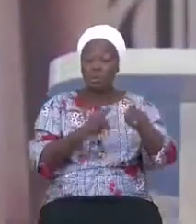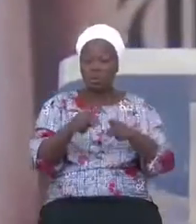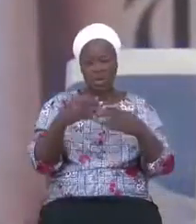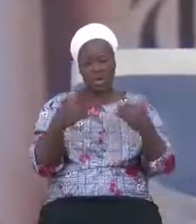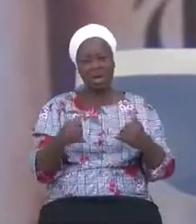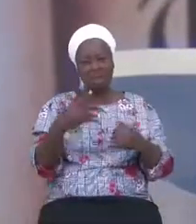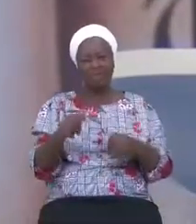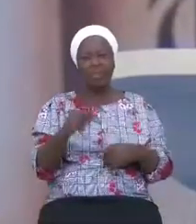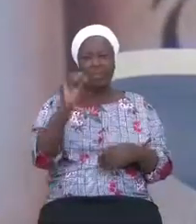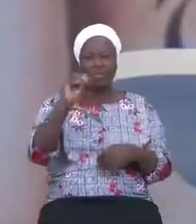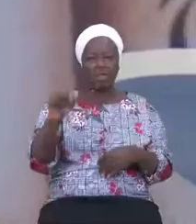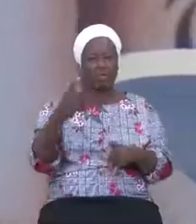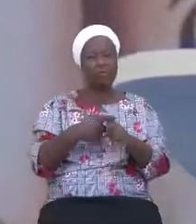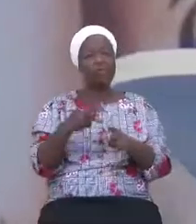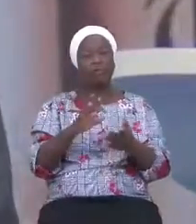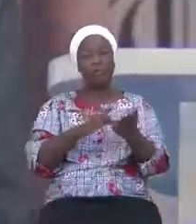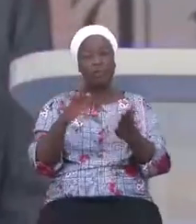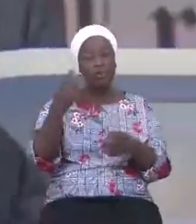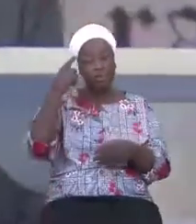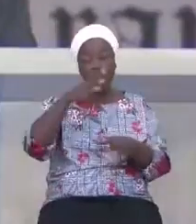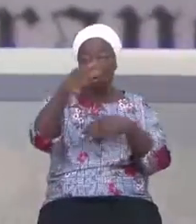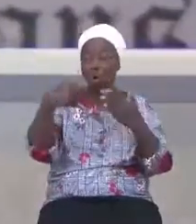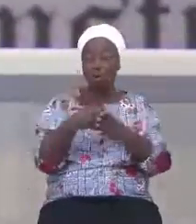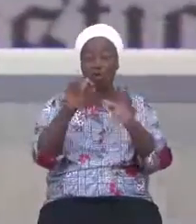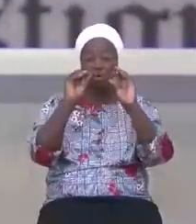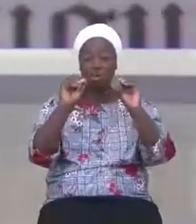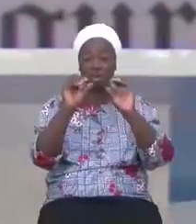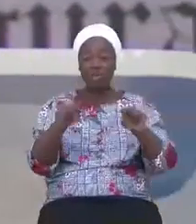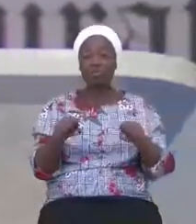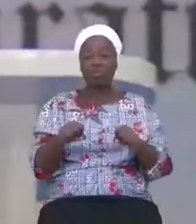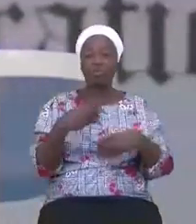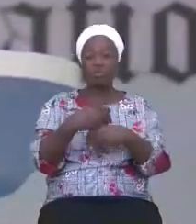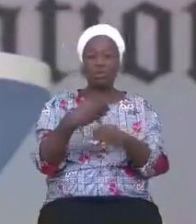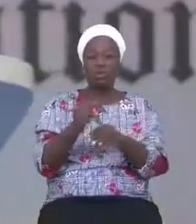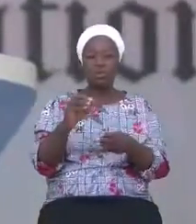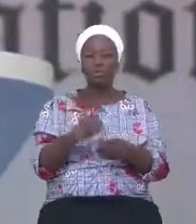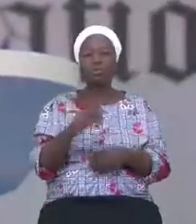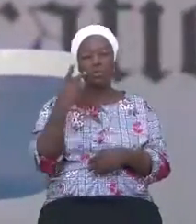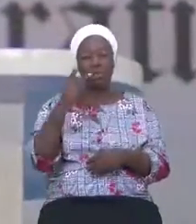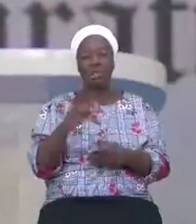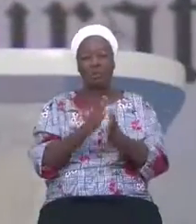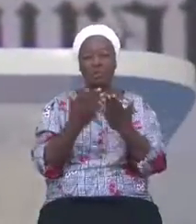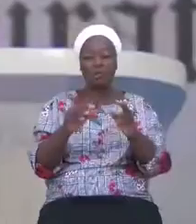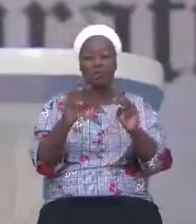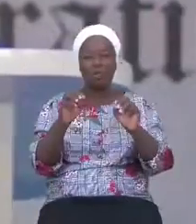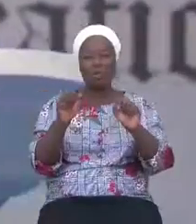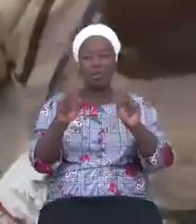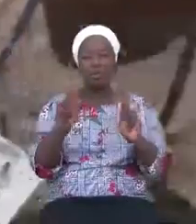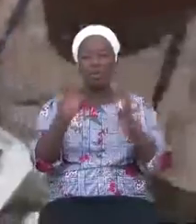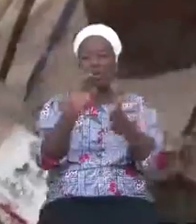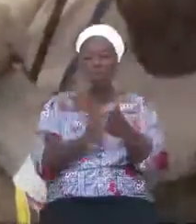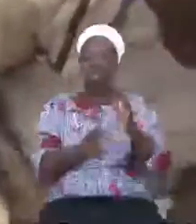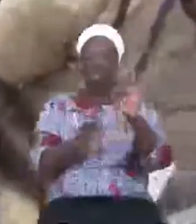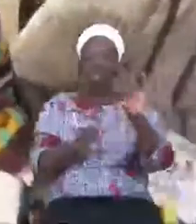de la gloire pour toutes les créatures enseignables. Nous considérons Marc au chapitre 9,